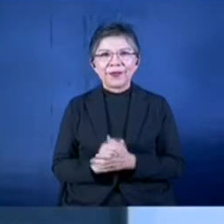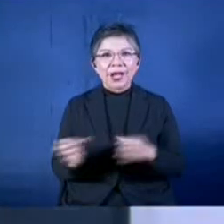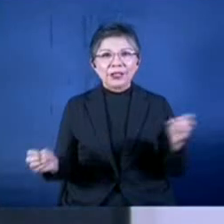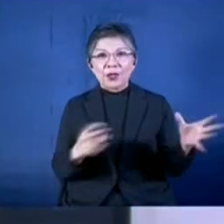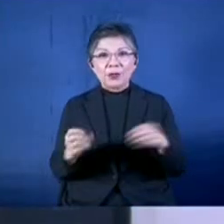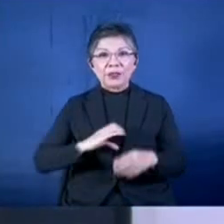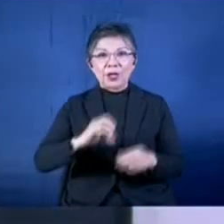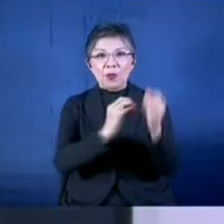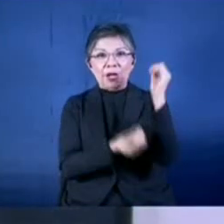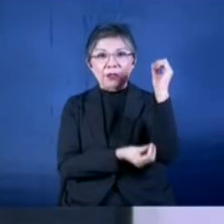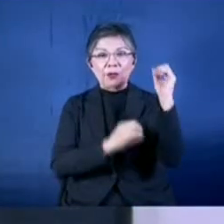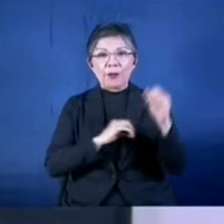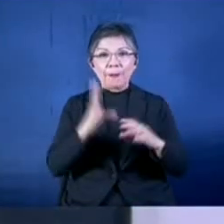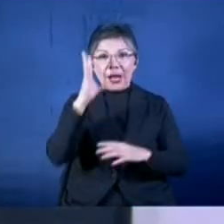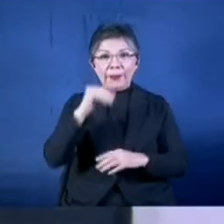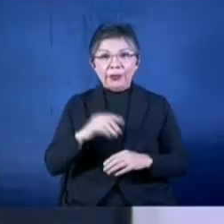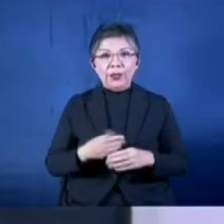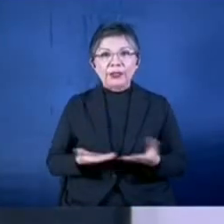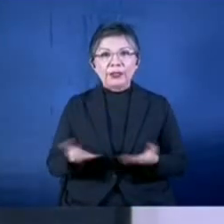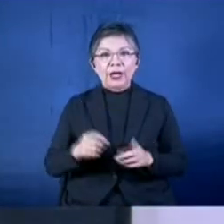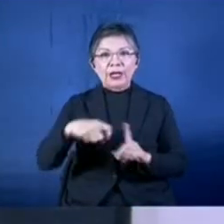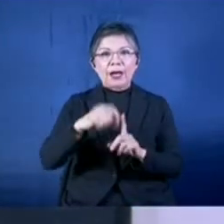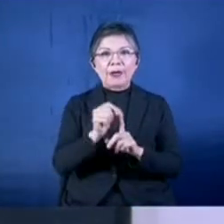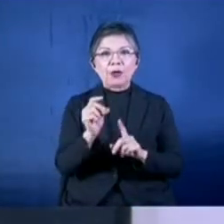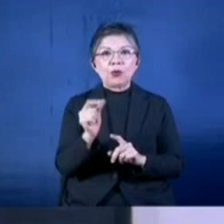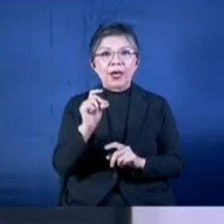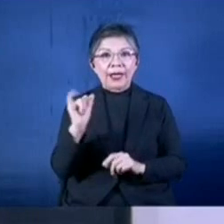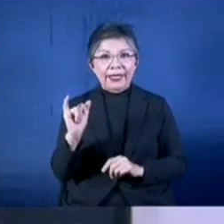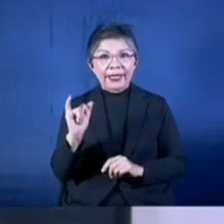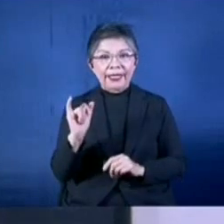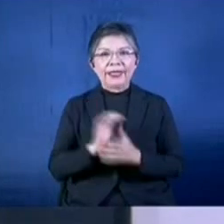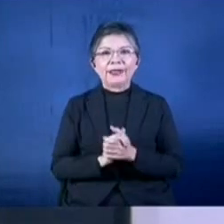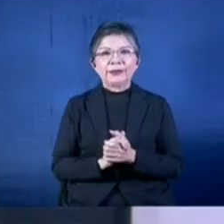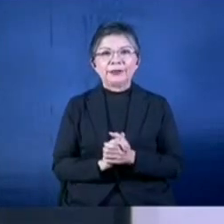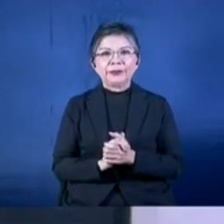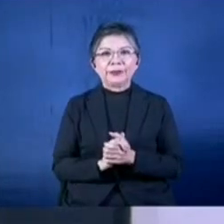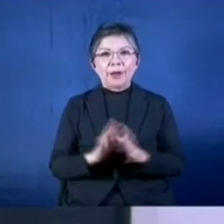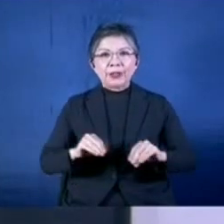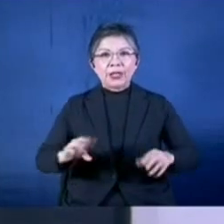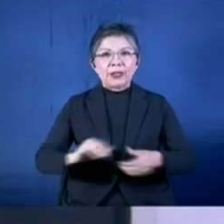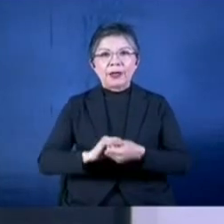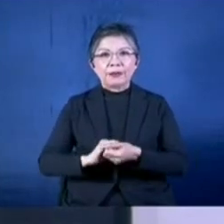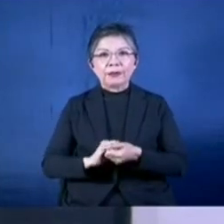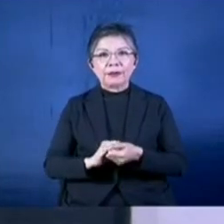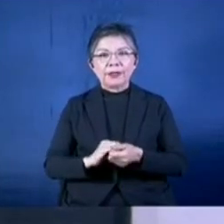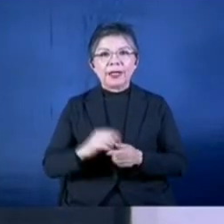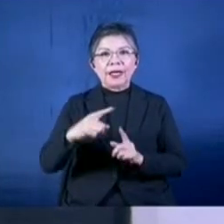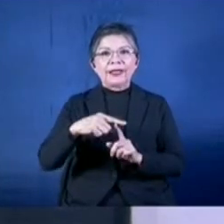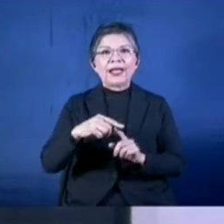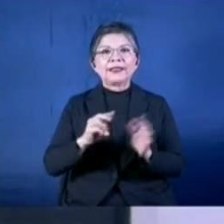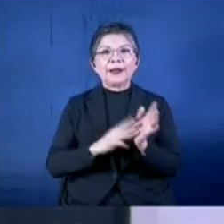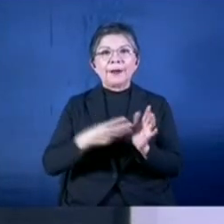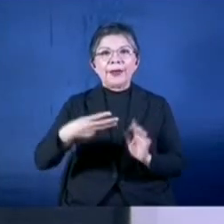Debat calon wakil presiden malam hari ini diselenggarakan oleh Komisi Pemilihan Umum Republik Indonesia bekerja sama dengan